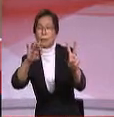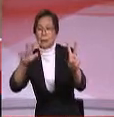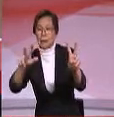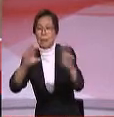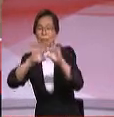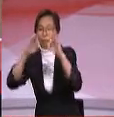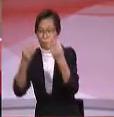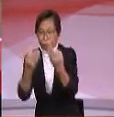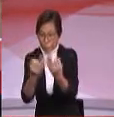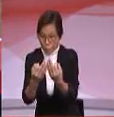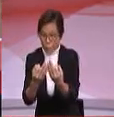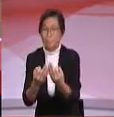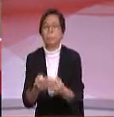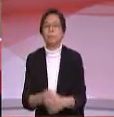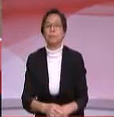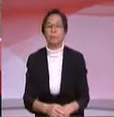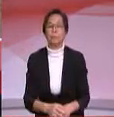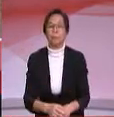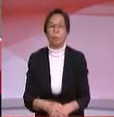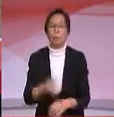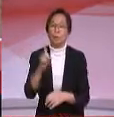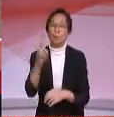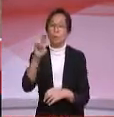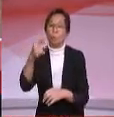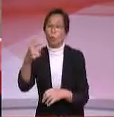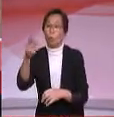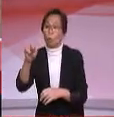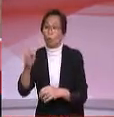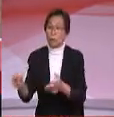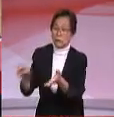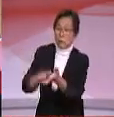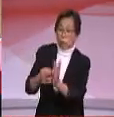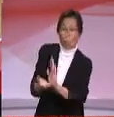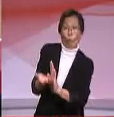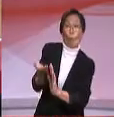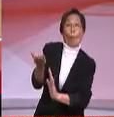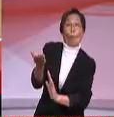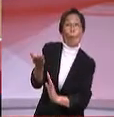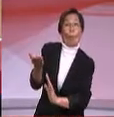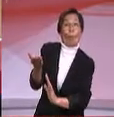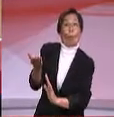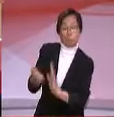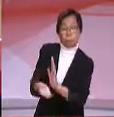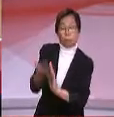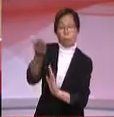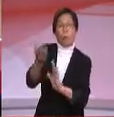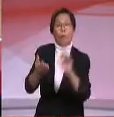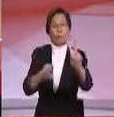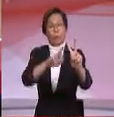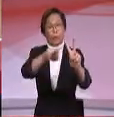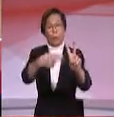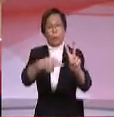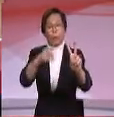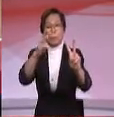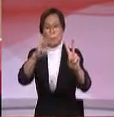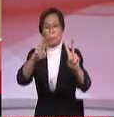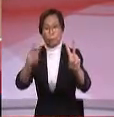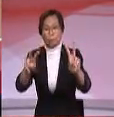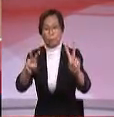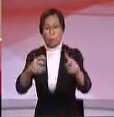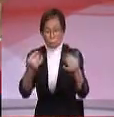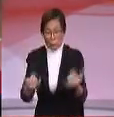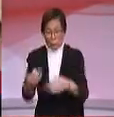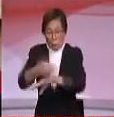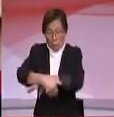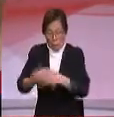2,743 keluarga. Dan Dungun pula mencatatkan kenaikan, iaitu seramai 2,062 pada